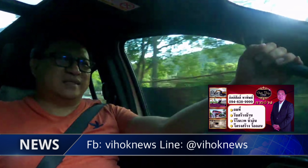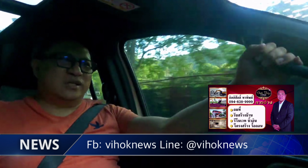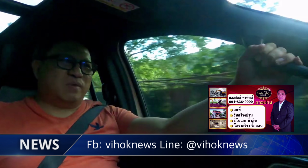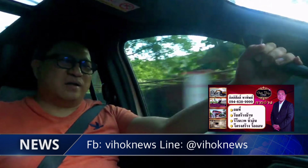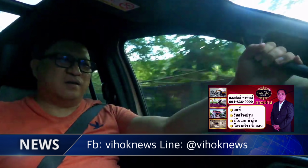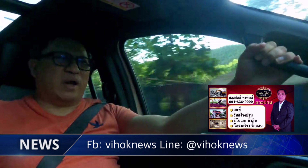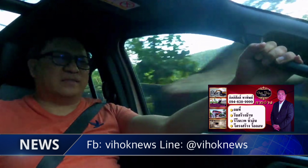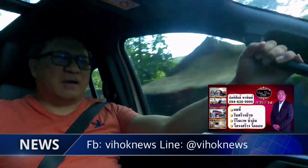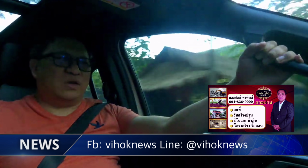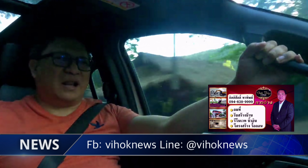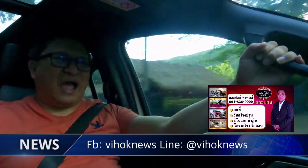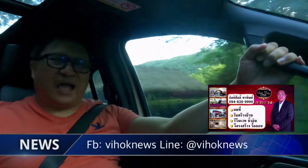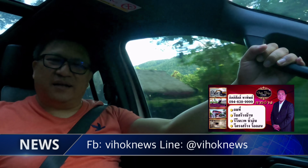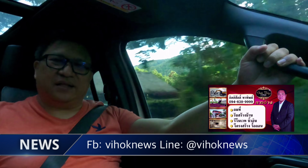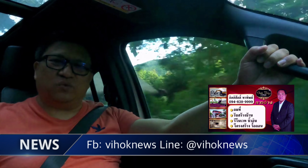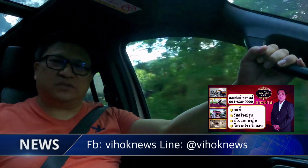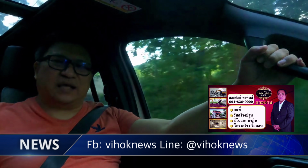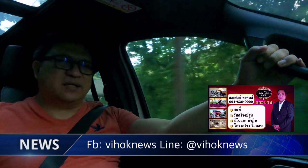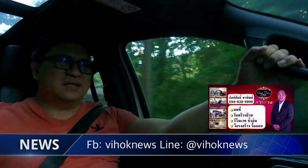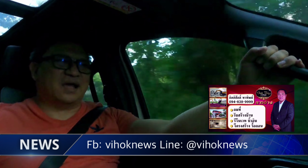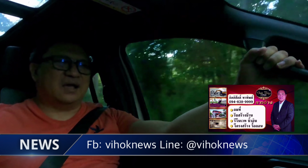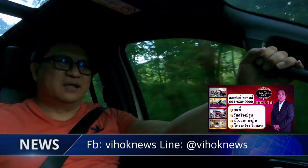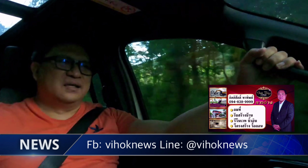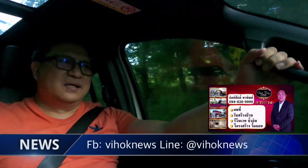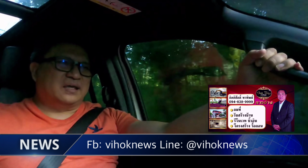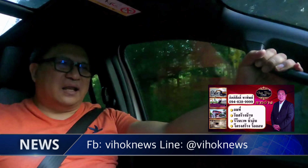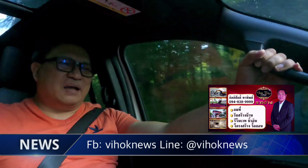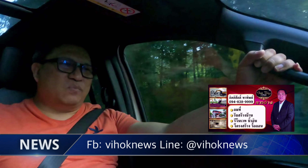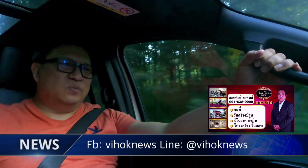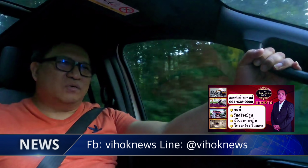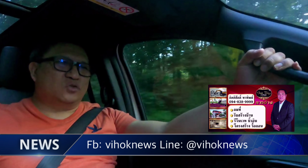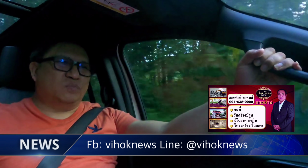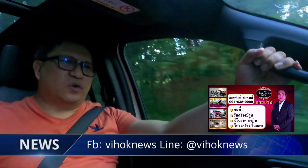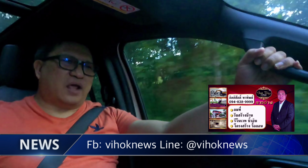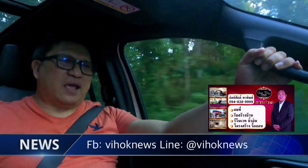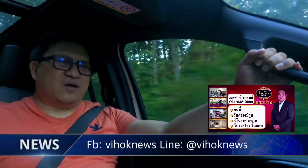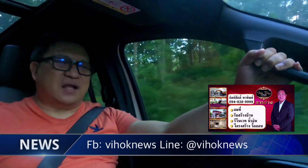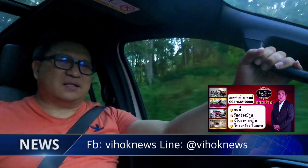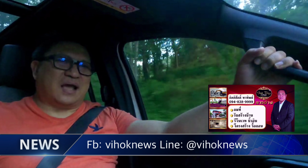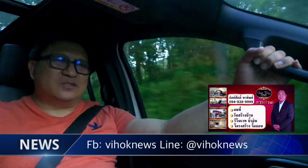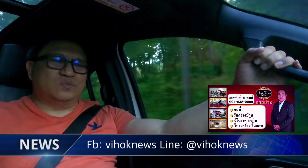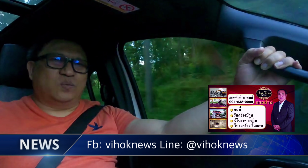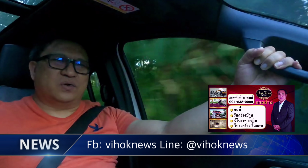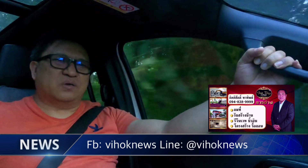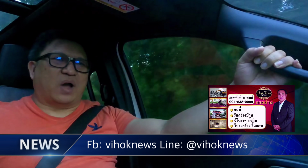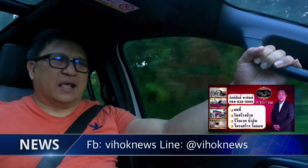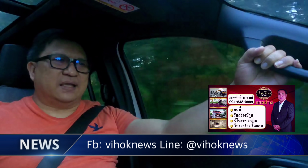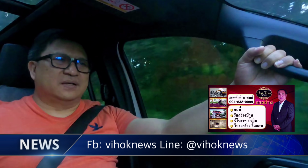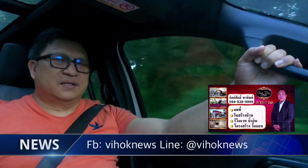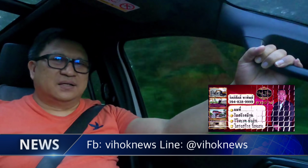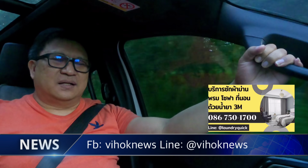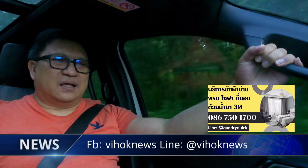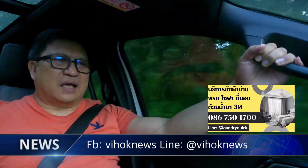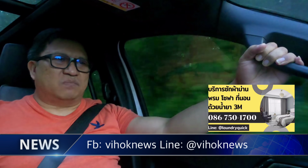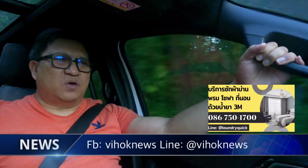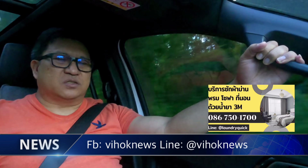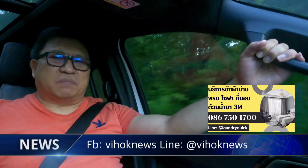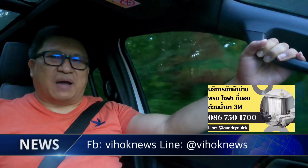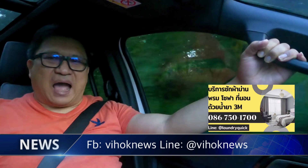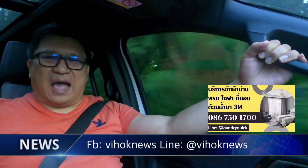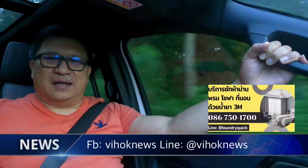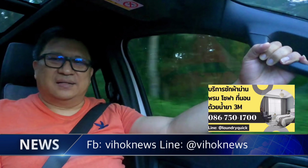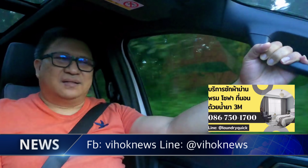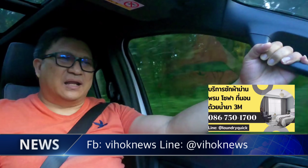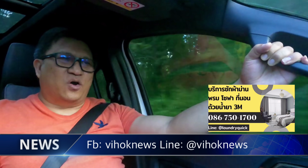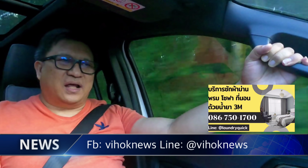ว่าทักษิณออกมาเคลื่อนไหวตามเวลานัทวุฒิสายเกลือแกนนำกลุ่มเยาวชนปลดแอกก็นัดการชุมนุมเคลื่อนไหวนะครับนอก